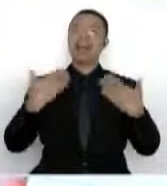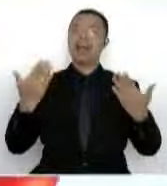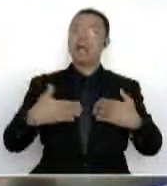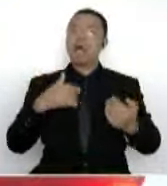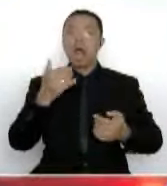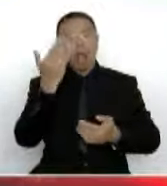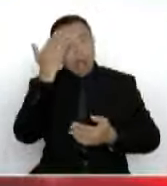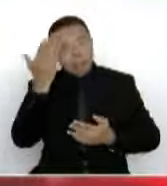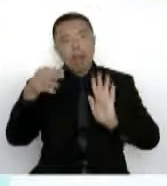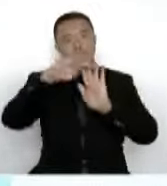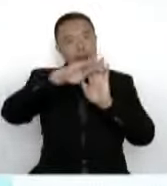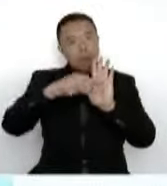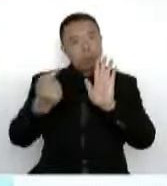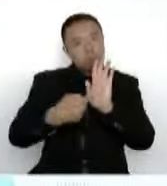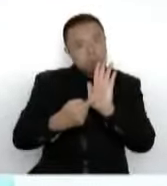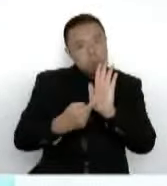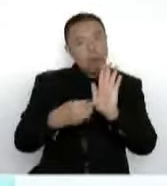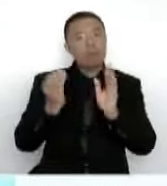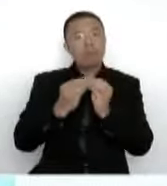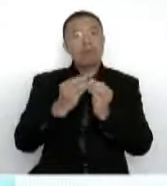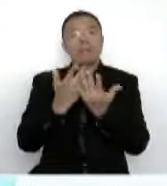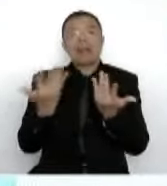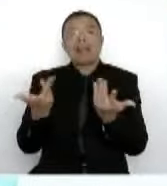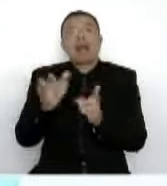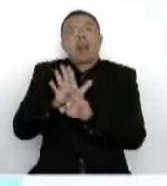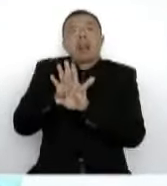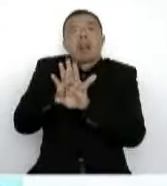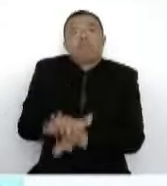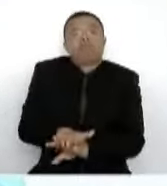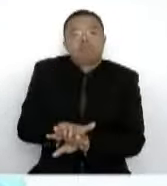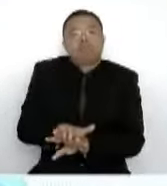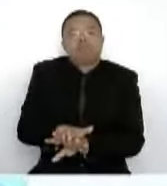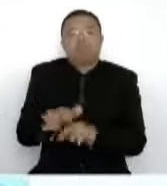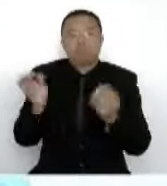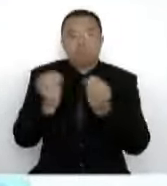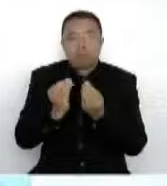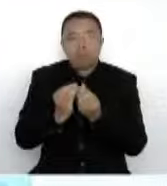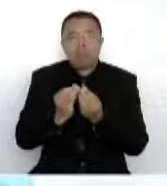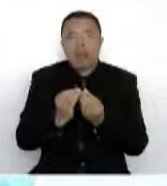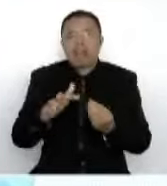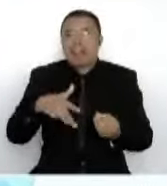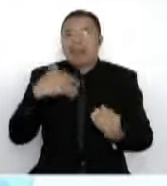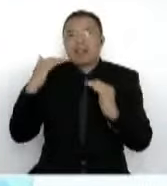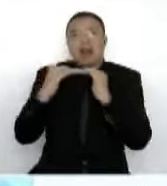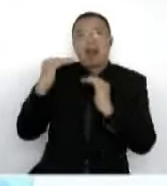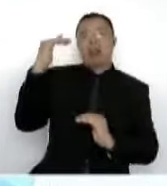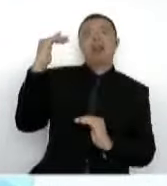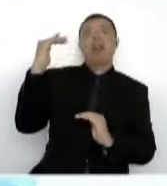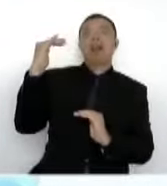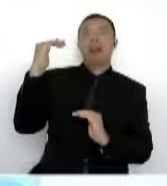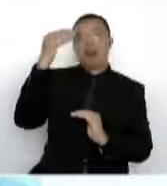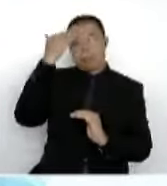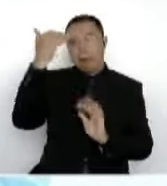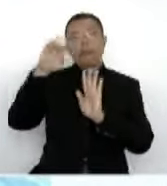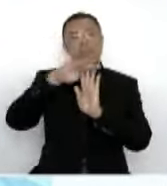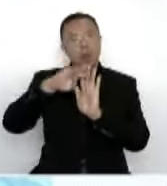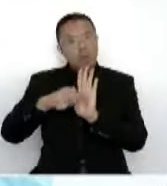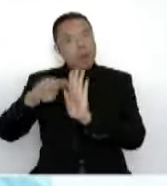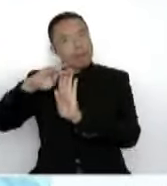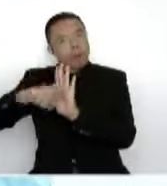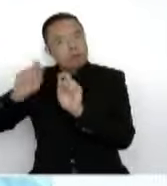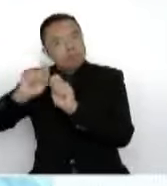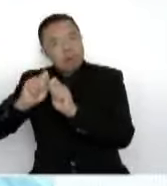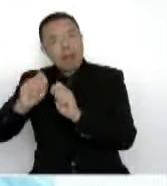regulasi-regulasi yang ada membuat rakyat terhimpit sehingga membuat rasa ketidakadilan Akibat kebijakan-kebijakan